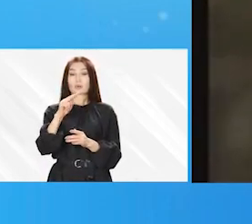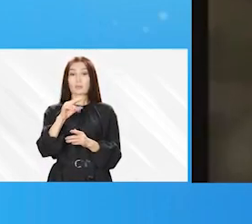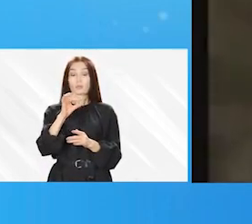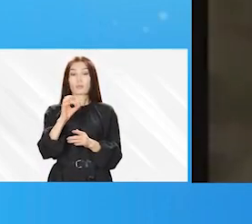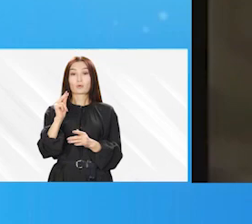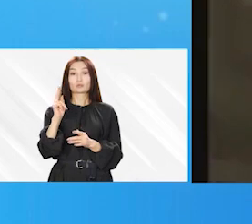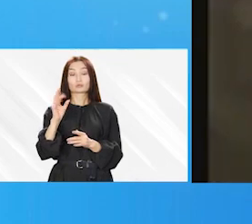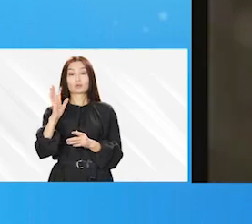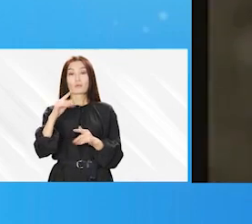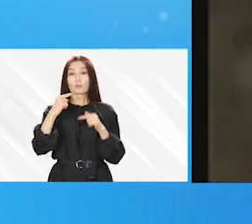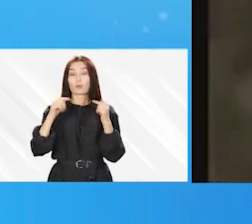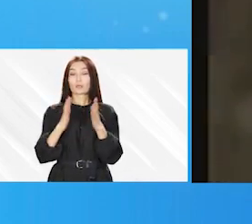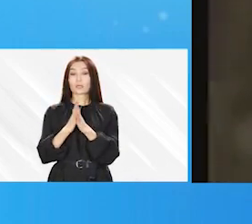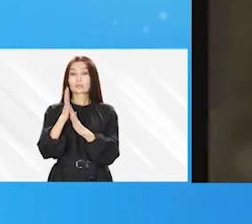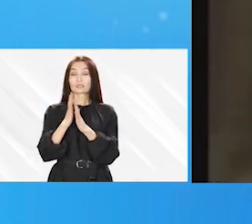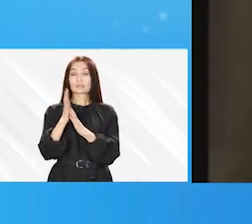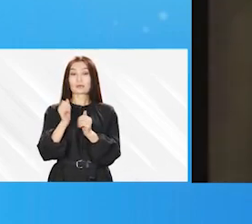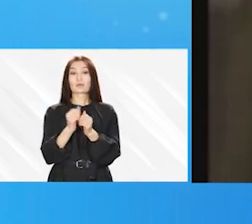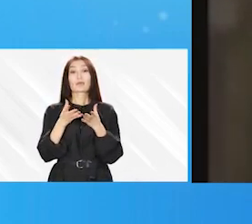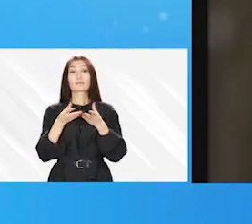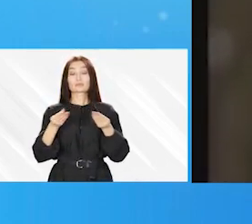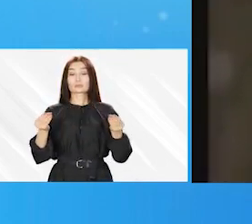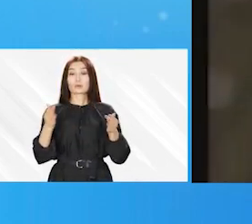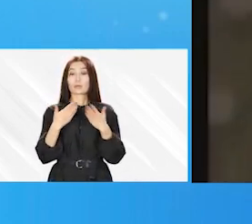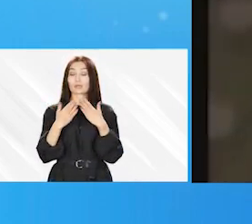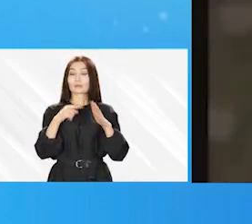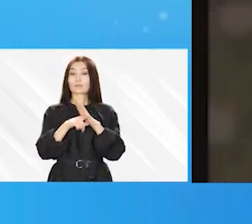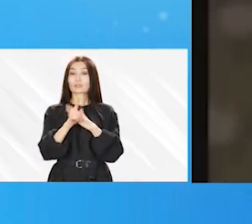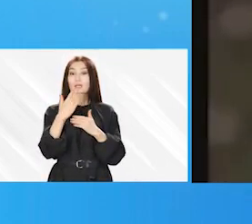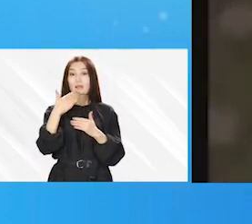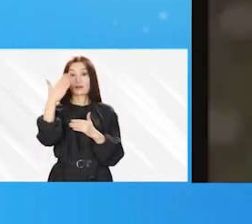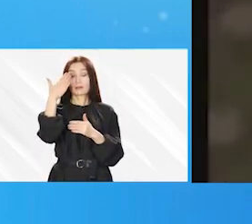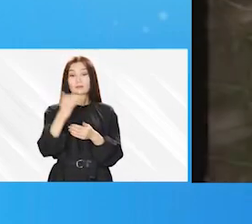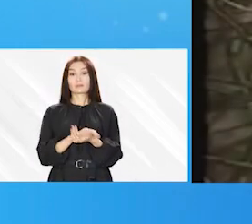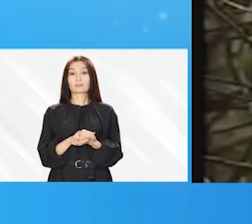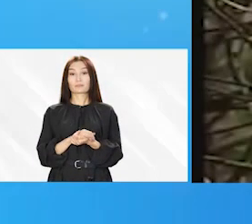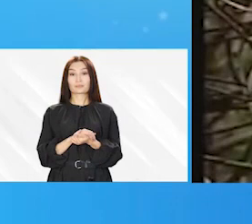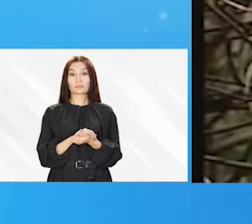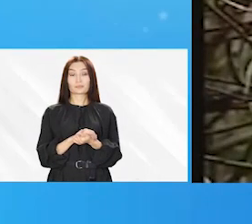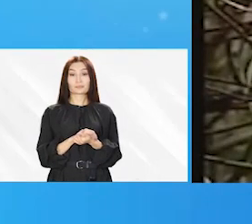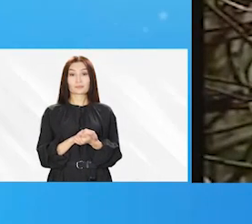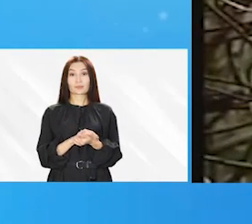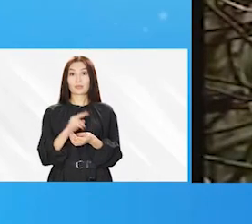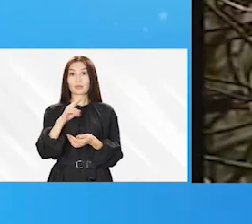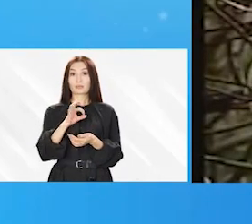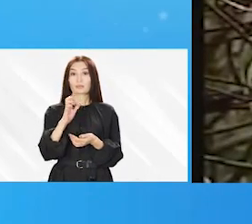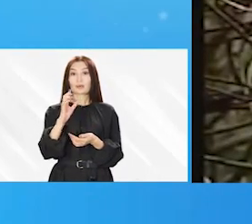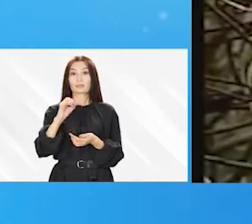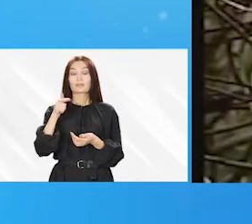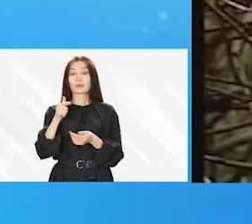и кустарников и многих трав происходит весной или в начале лета побег